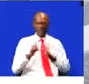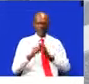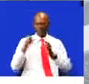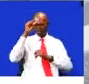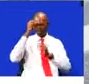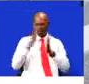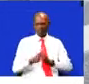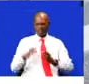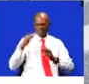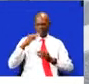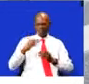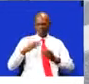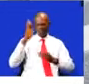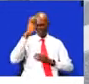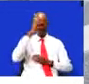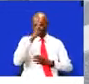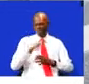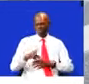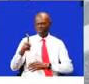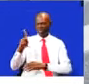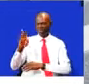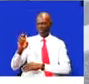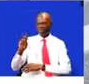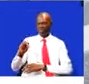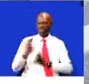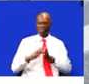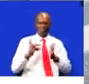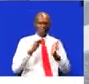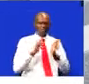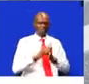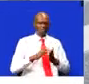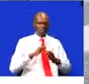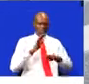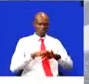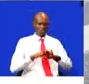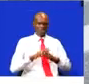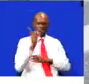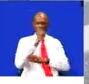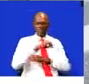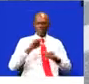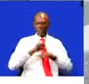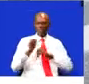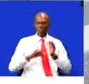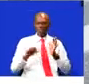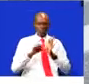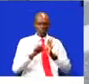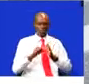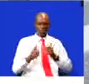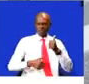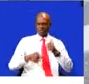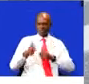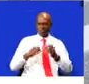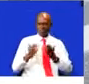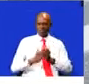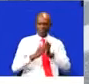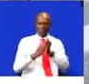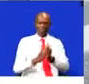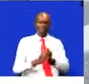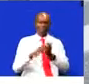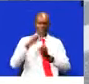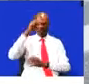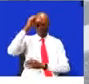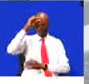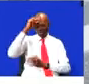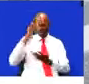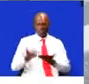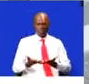ma Bungoma Ken Lusaka ne owacho ni ber ka bende otieki moko kuom midhiero mago mag telo mag piny owacho